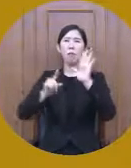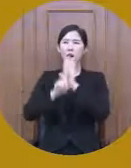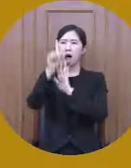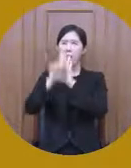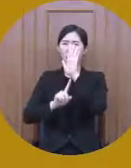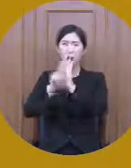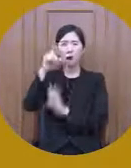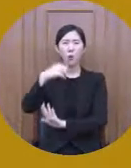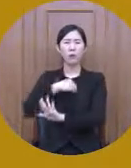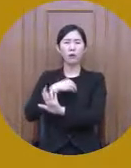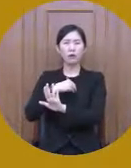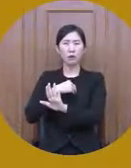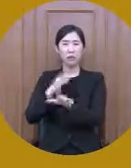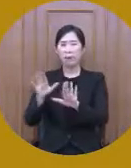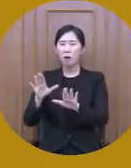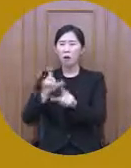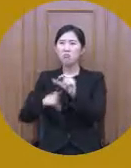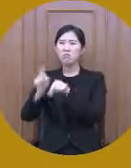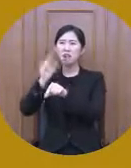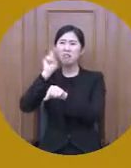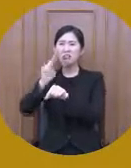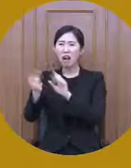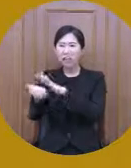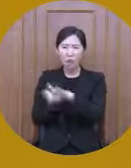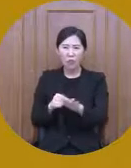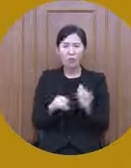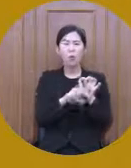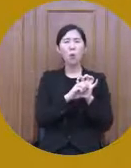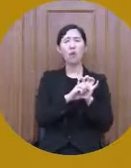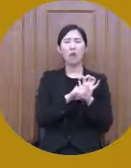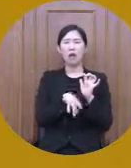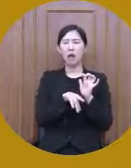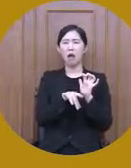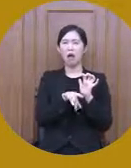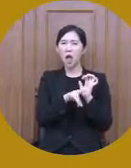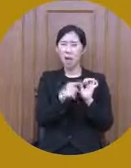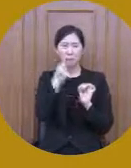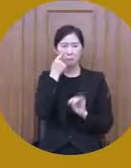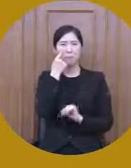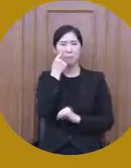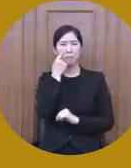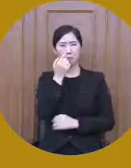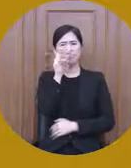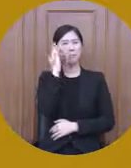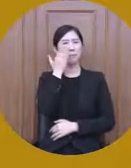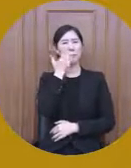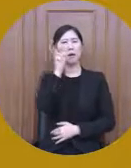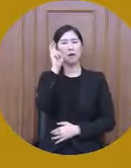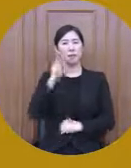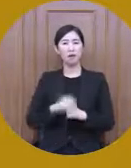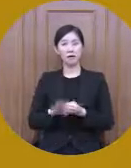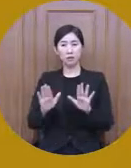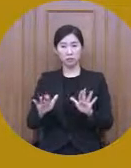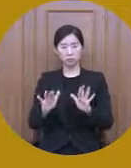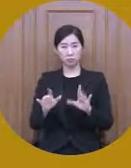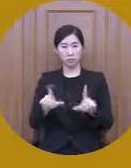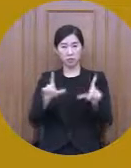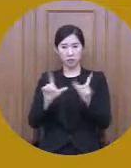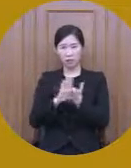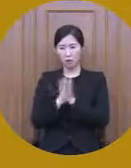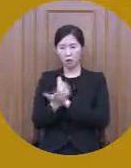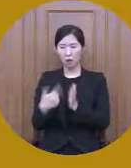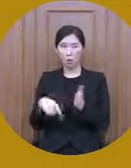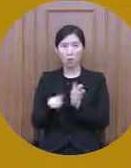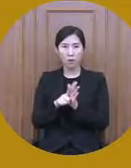전초전이다 이런 얘기를 하고 있습니다. 우리 삶에 대한 근본적인 변화를 일으키는 그 무엇이 없이